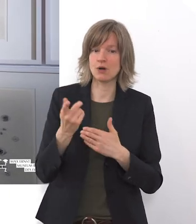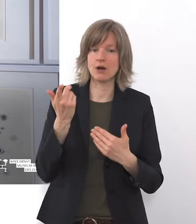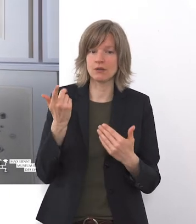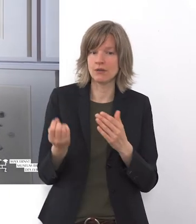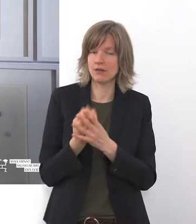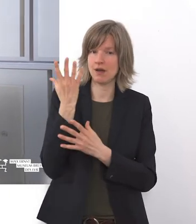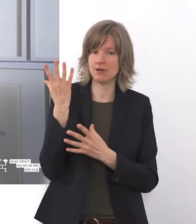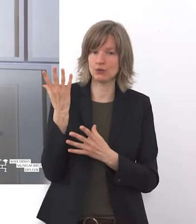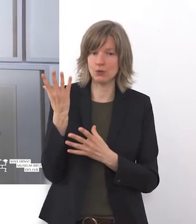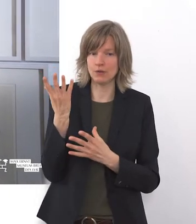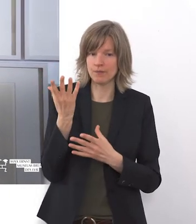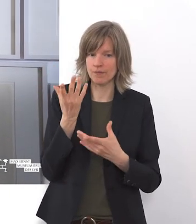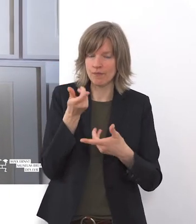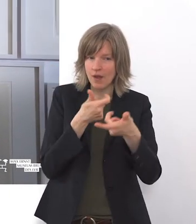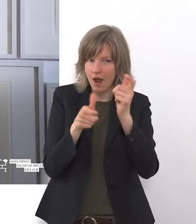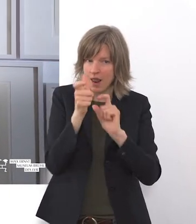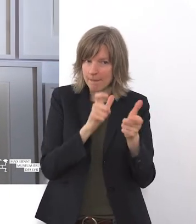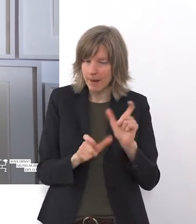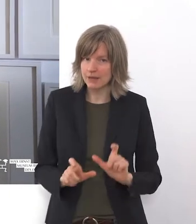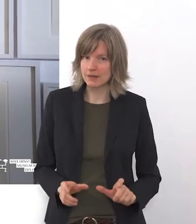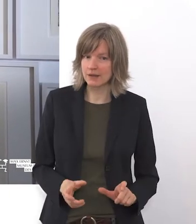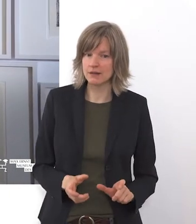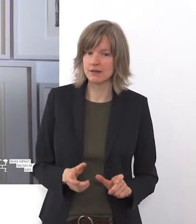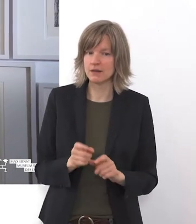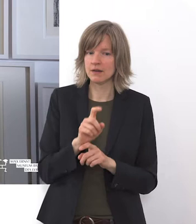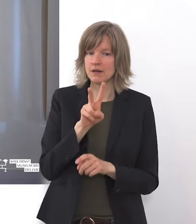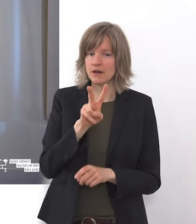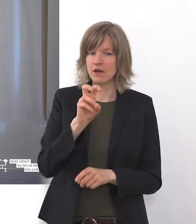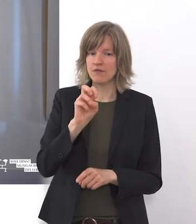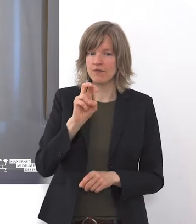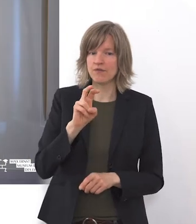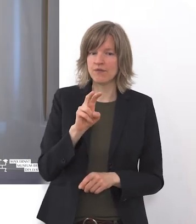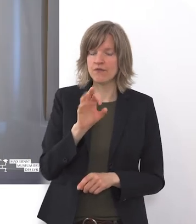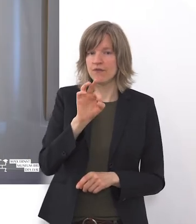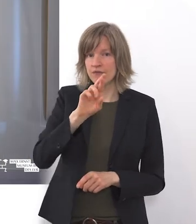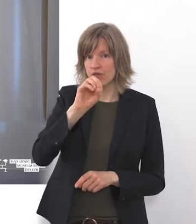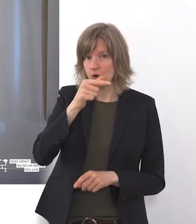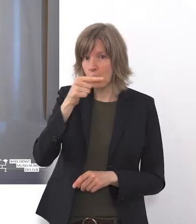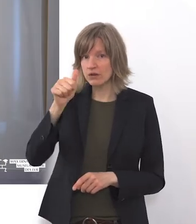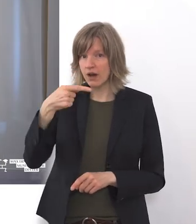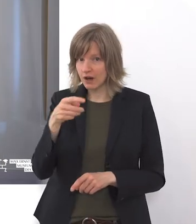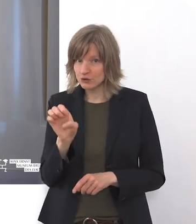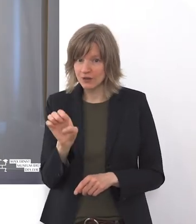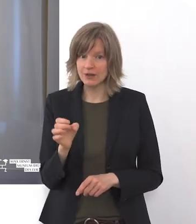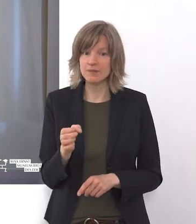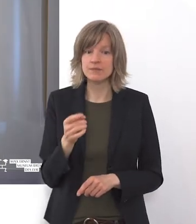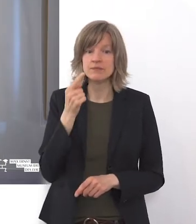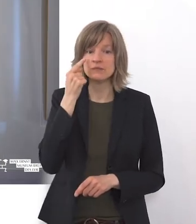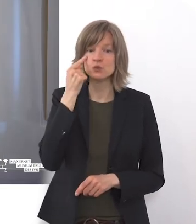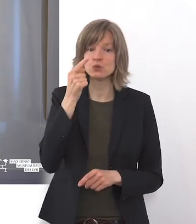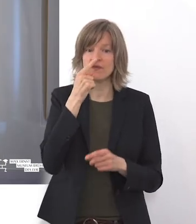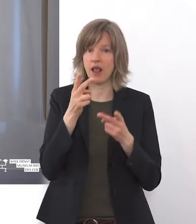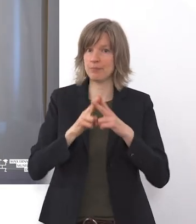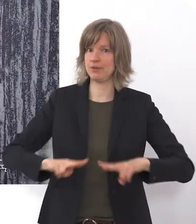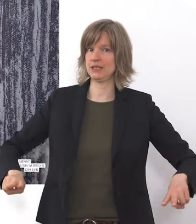Natur. Was bedeutet Frottage? Frottage ist ein Zufallsprinzip, in der Fachsprache sagt man aleatorische